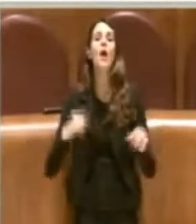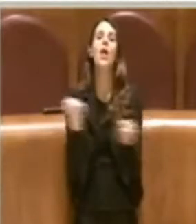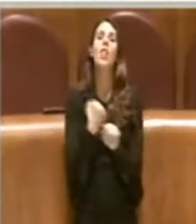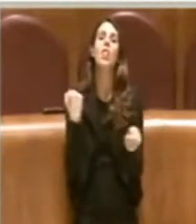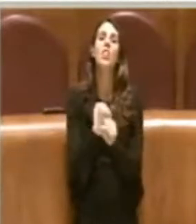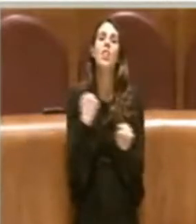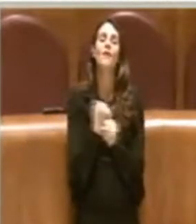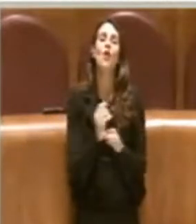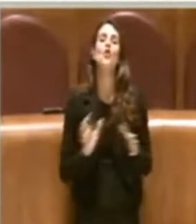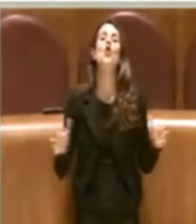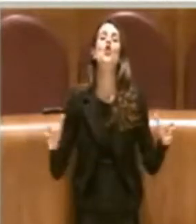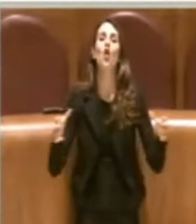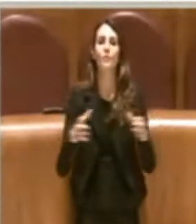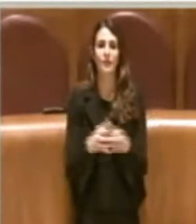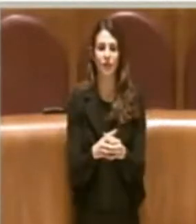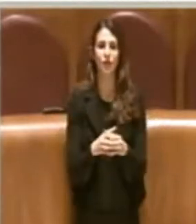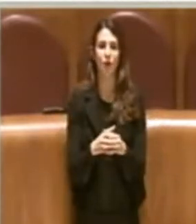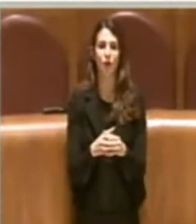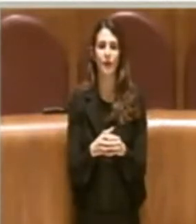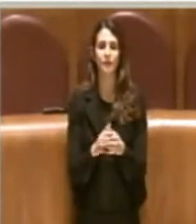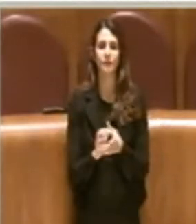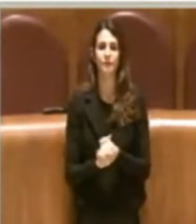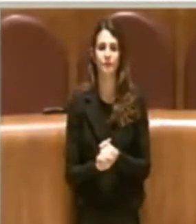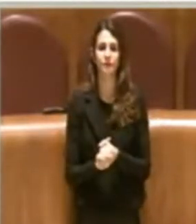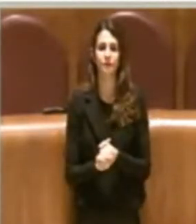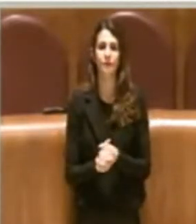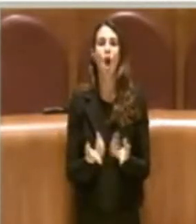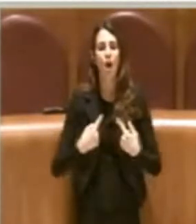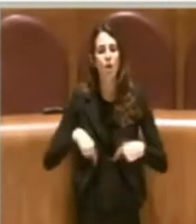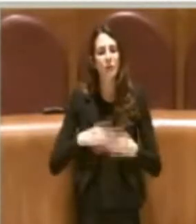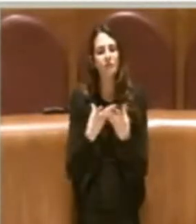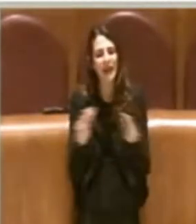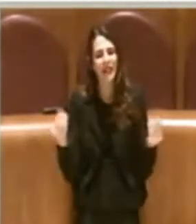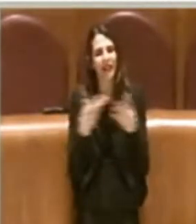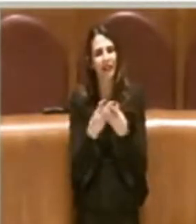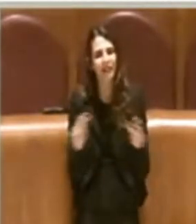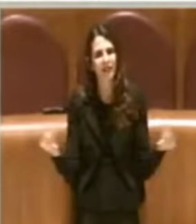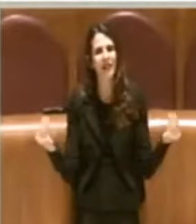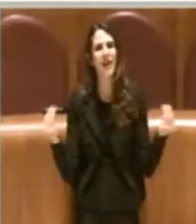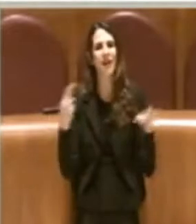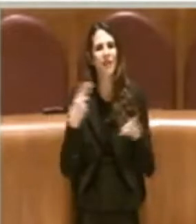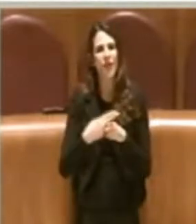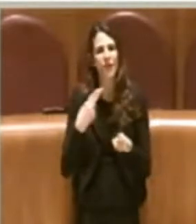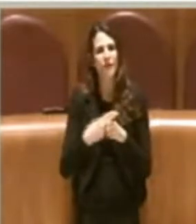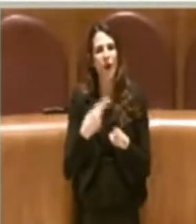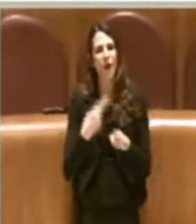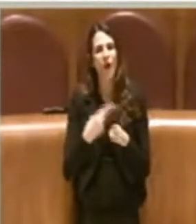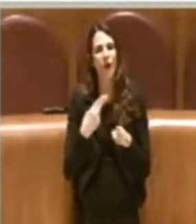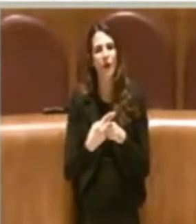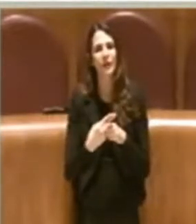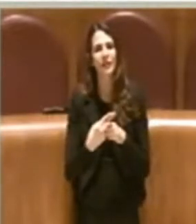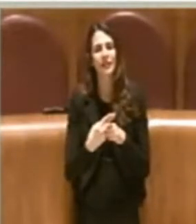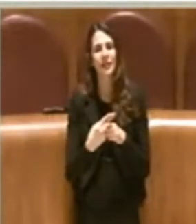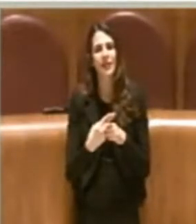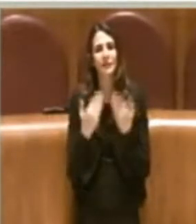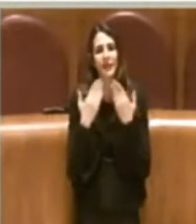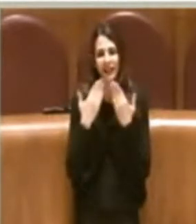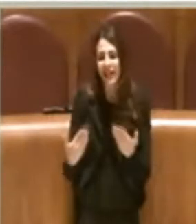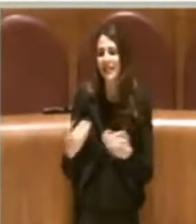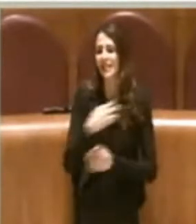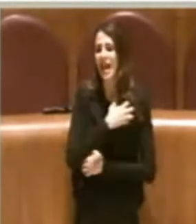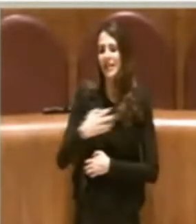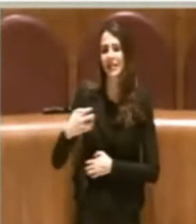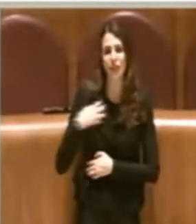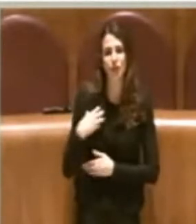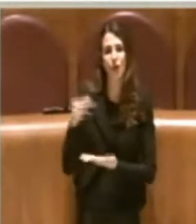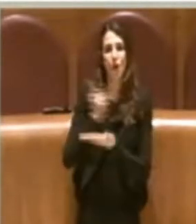atti precedentemente approvati, noi abbiamo più volte ripetutamente dato indirizzi tramite l'assessore agli uffici